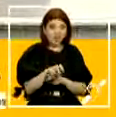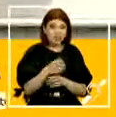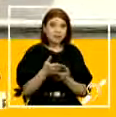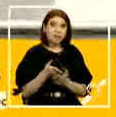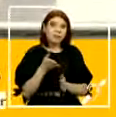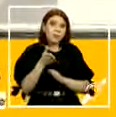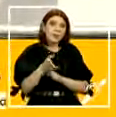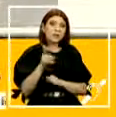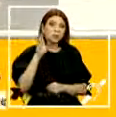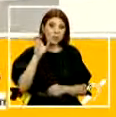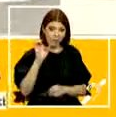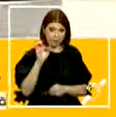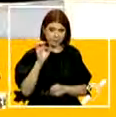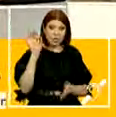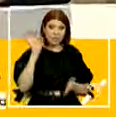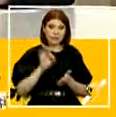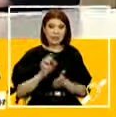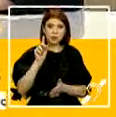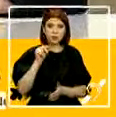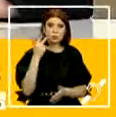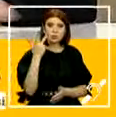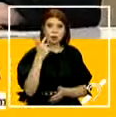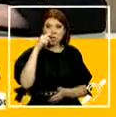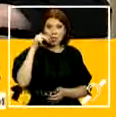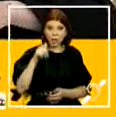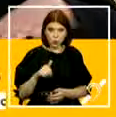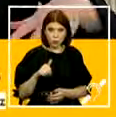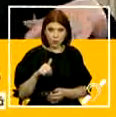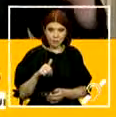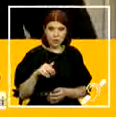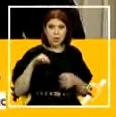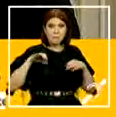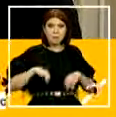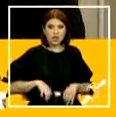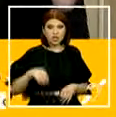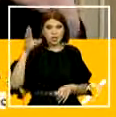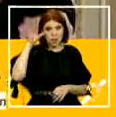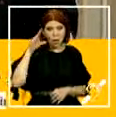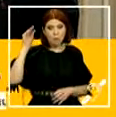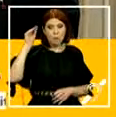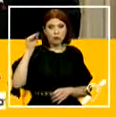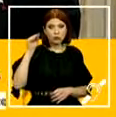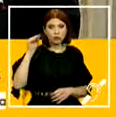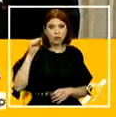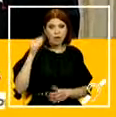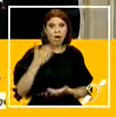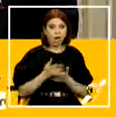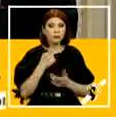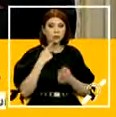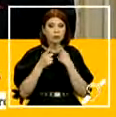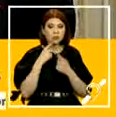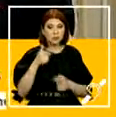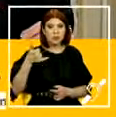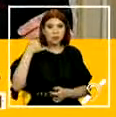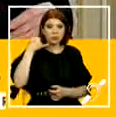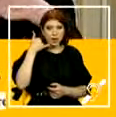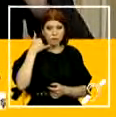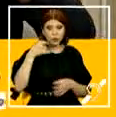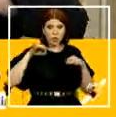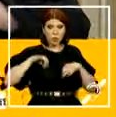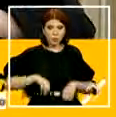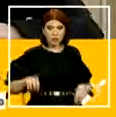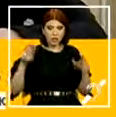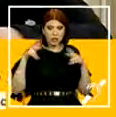Uniunea Europeană. Pe data de 23 iunie curent, președintele Republicii Moldova, Maia Sandu, a avut o discuție telefonică cu